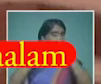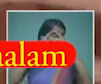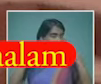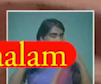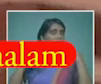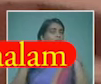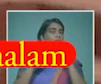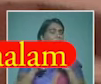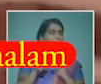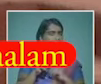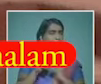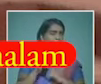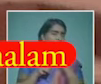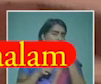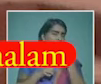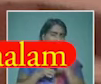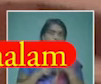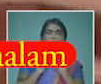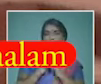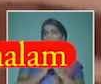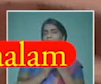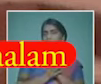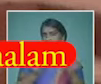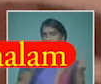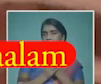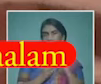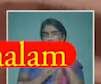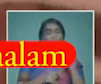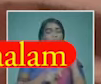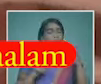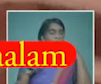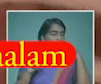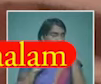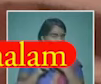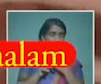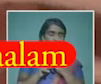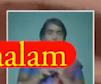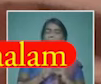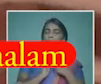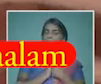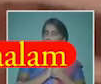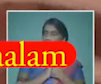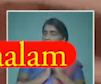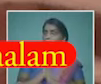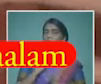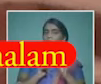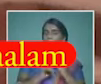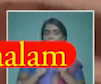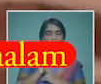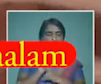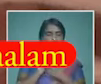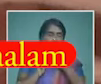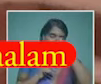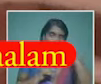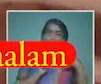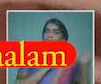பிரச்சனைகள் இருக்கின்றன. இது தொடர்பாக கௌரவ அமைச்சர் விதிர விக்ரமாவர்களுடன் நான் கலந்துரையாடி இருக்கின்றேன்.